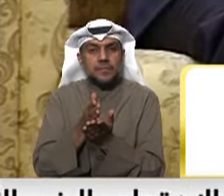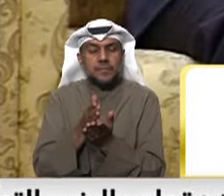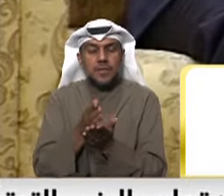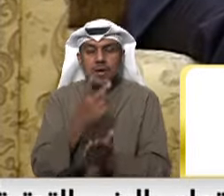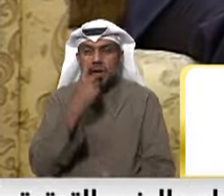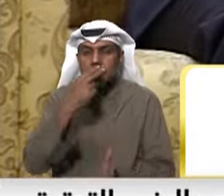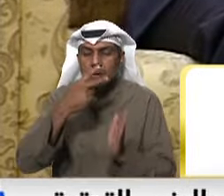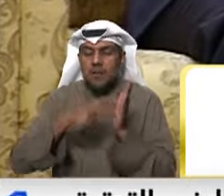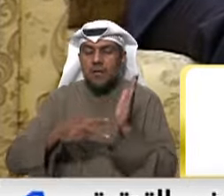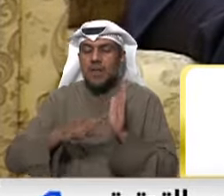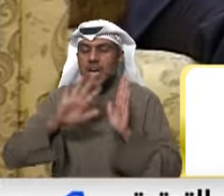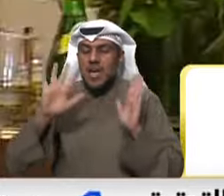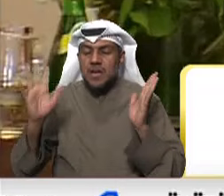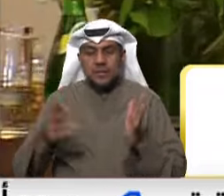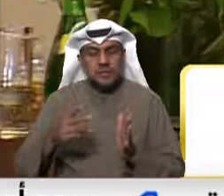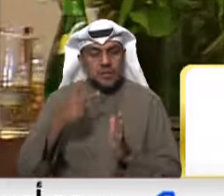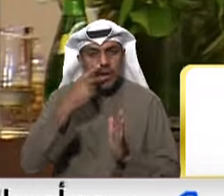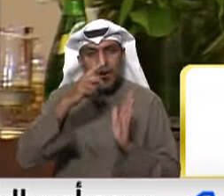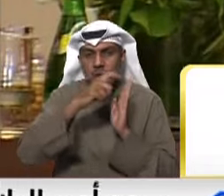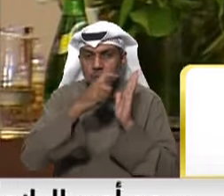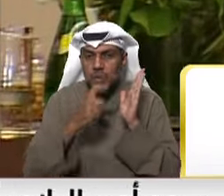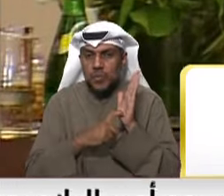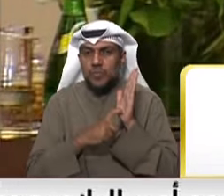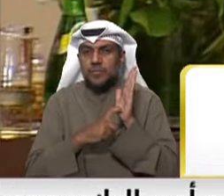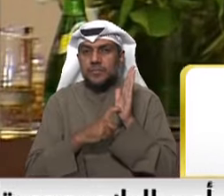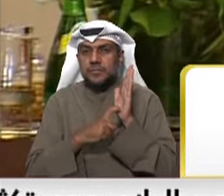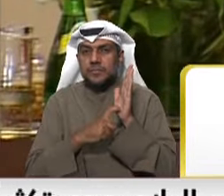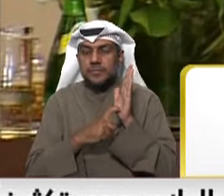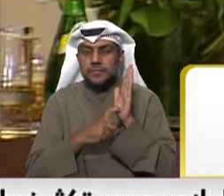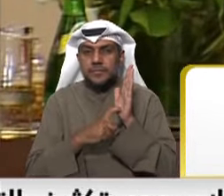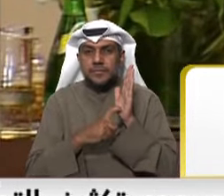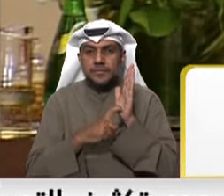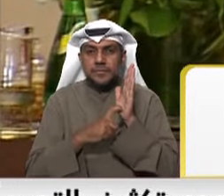واتخاذ كل الإجراءات القانونية